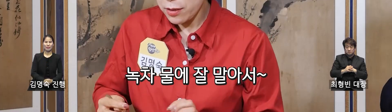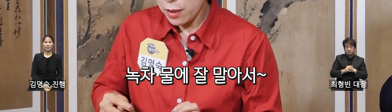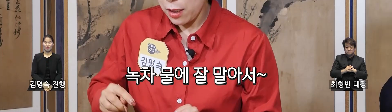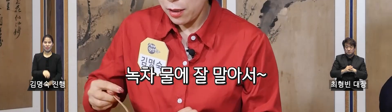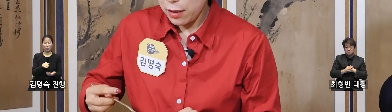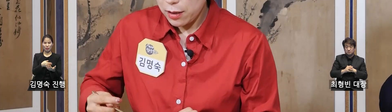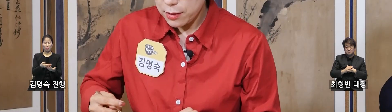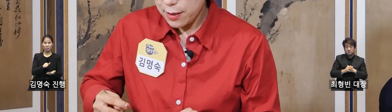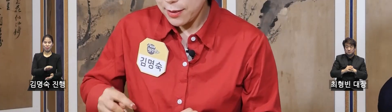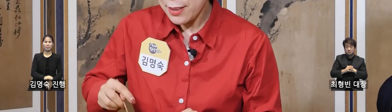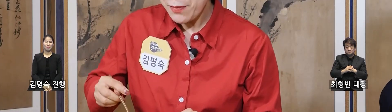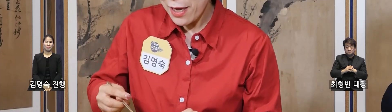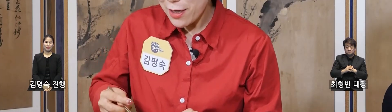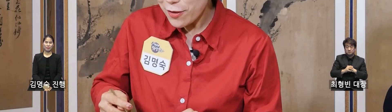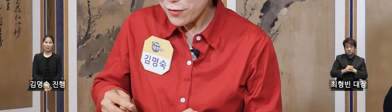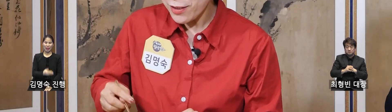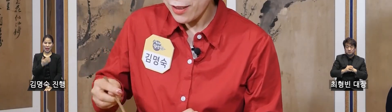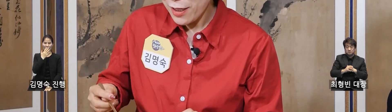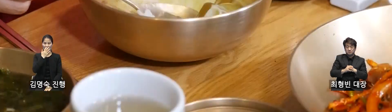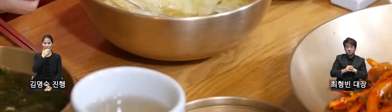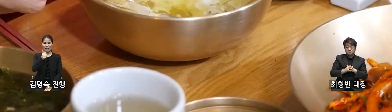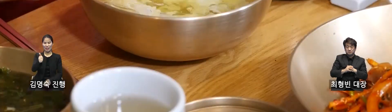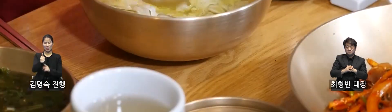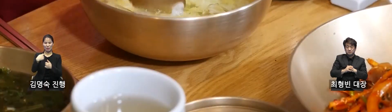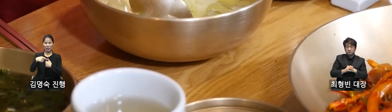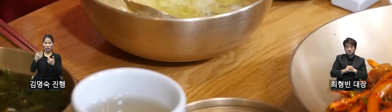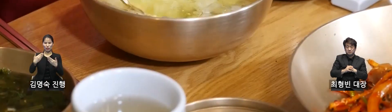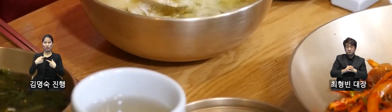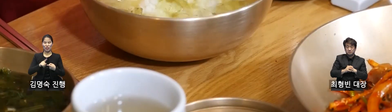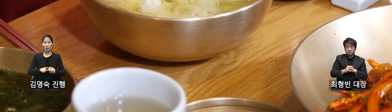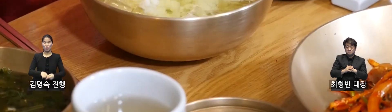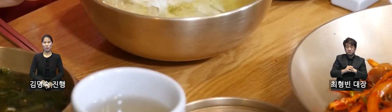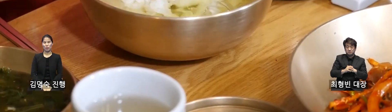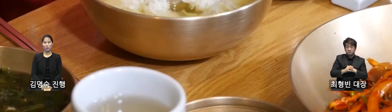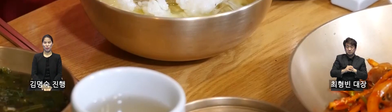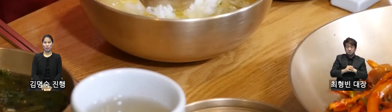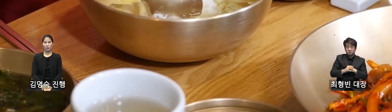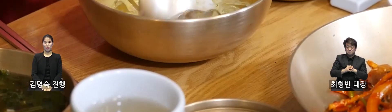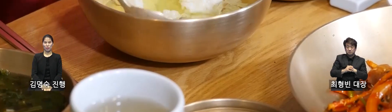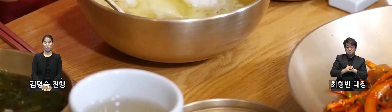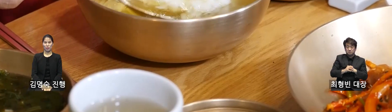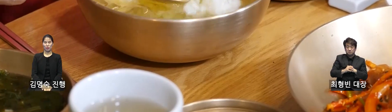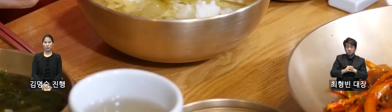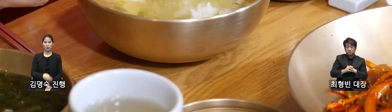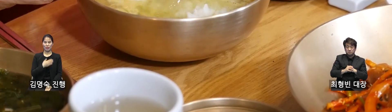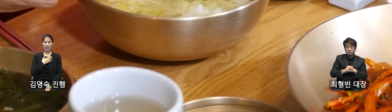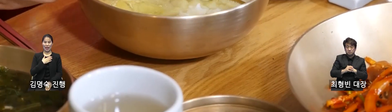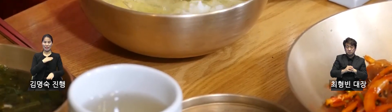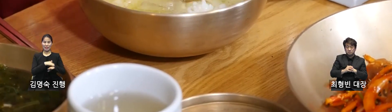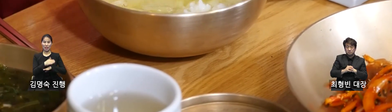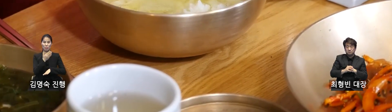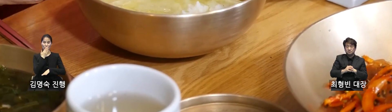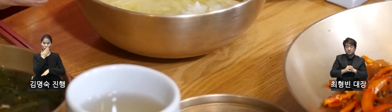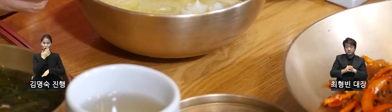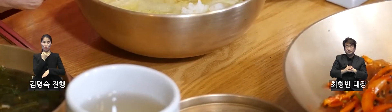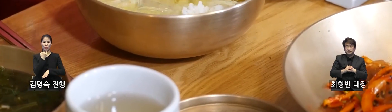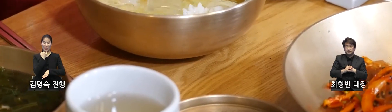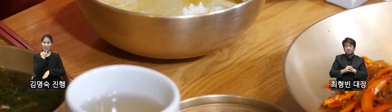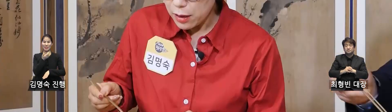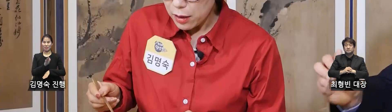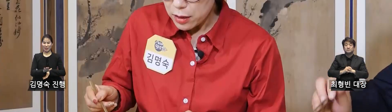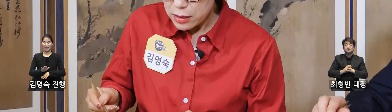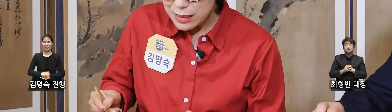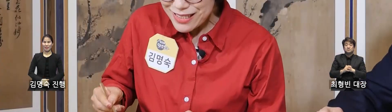그래 이제 장 님이 알려주신 어딜 가나요 자 이렇게 내 방법대로 먹는 그런 맛도